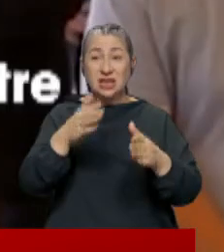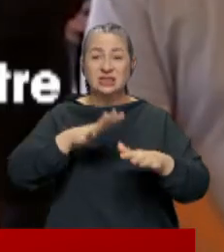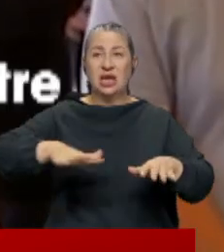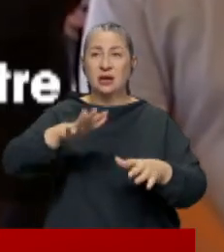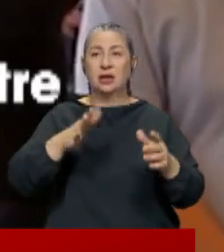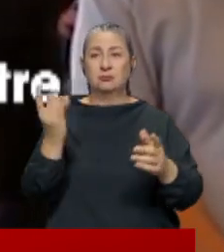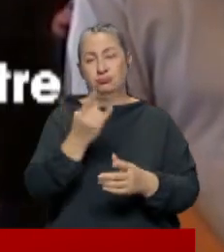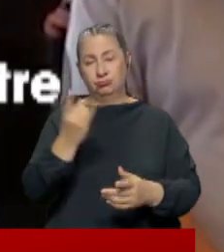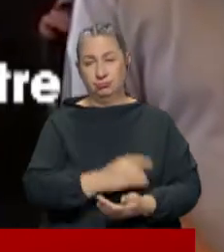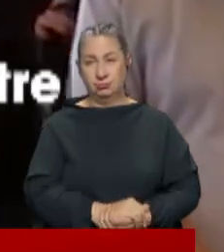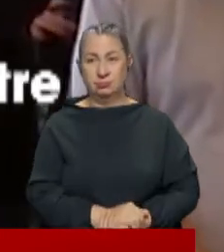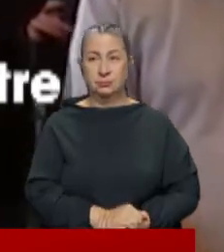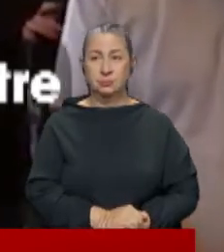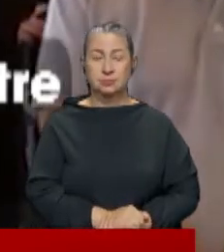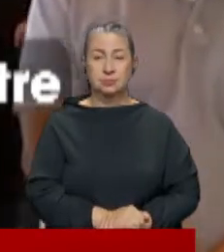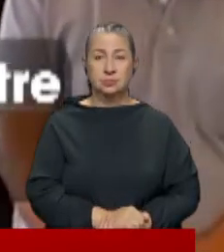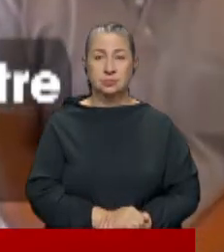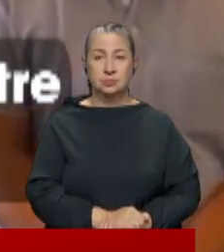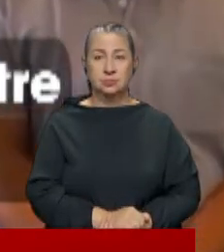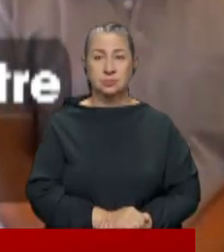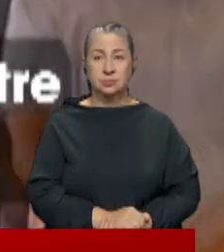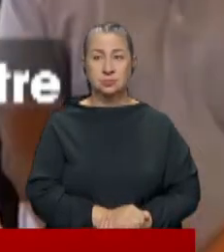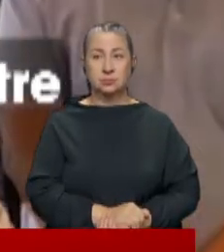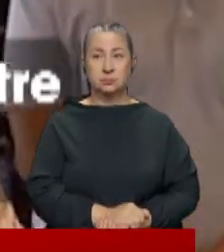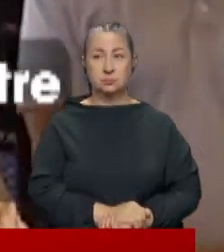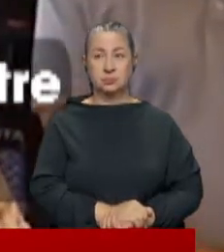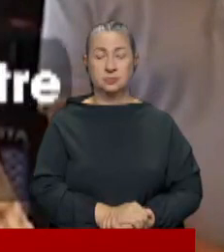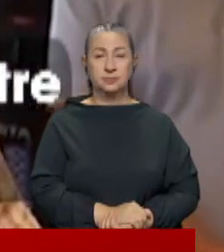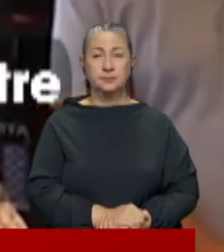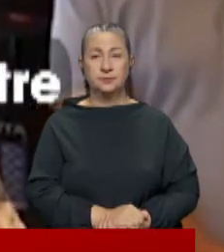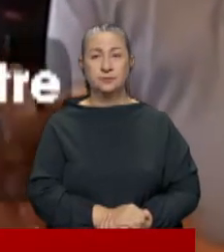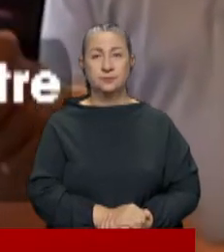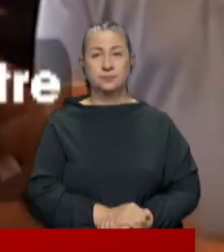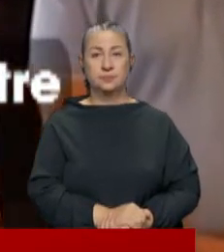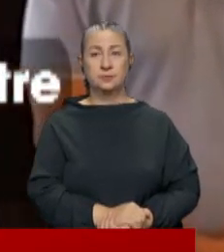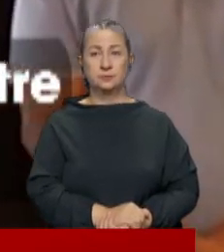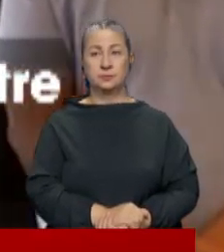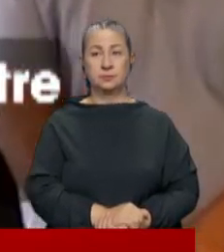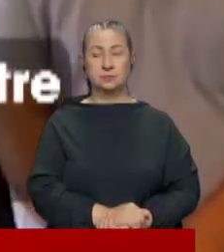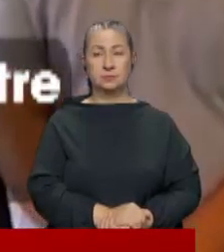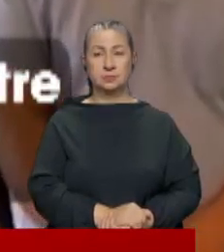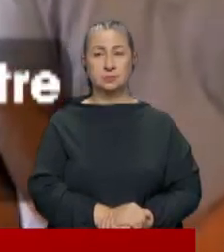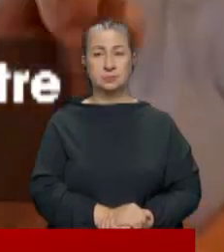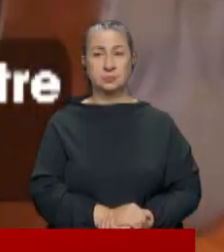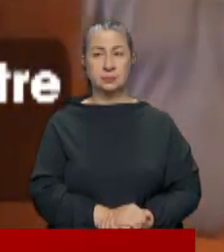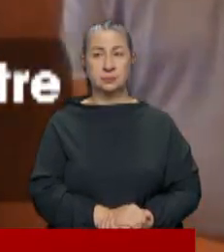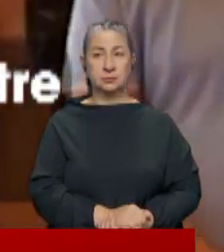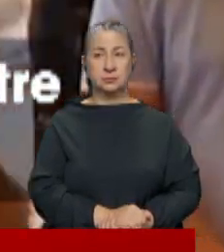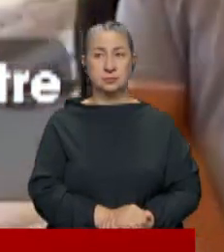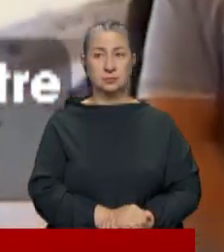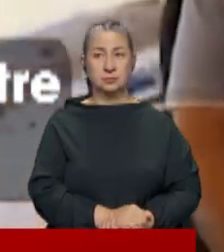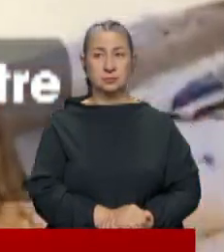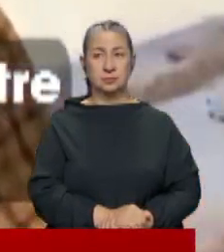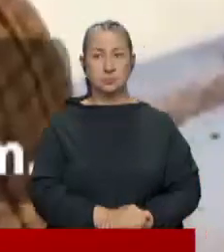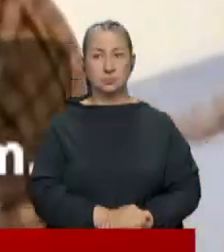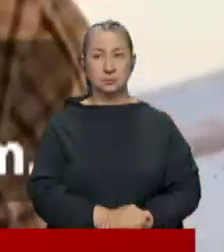sahada. Geçen yıl benim gidip geldiğim yol 50 kilometreydi. 10 litre madot yakıyordum. 6 liradan